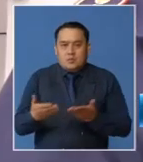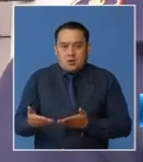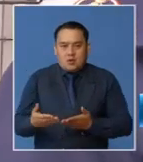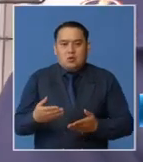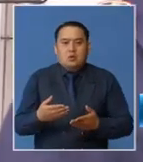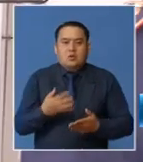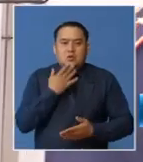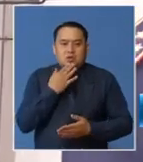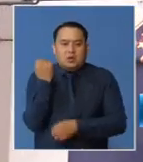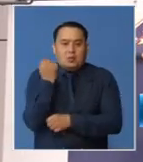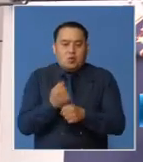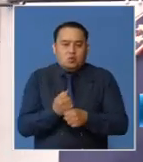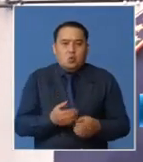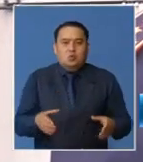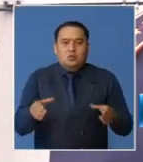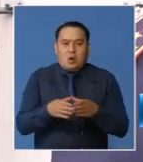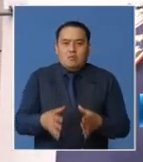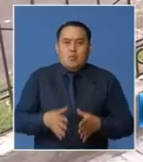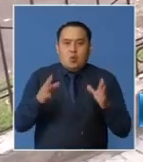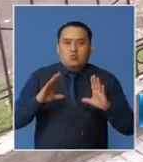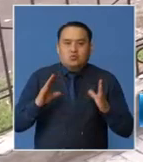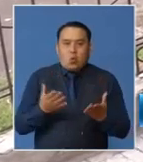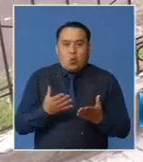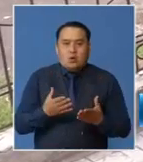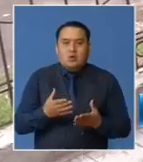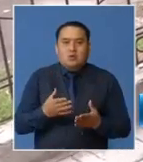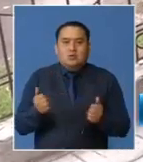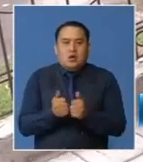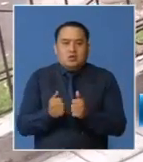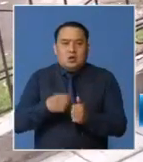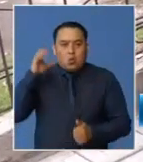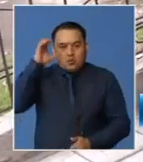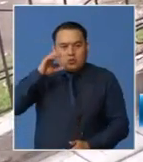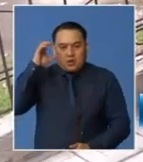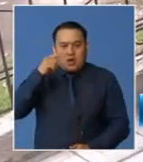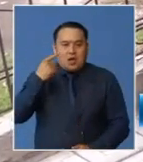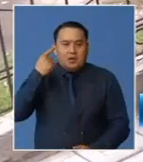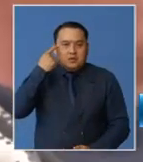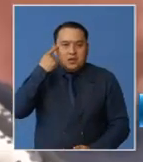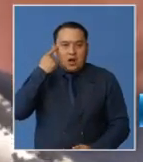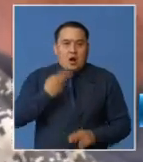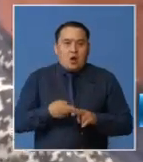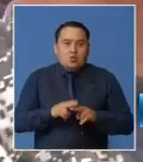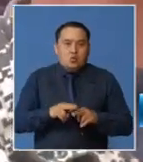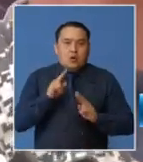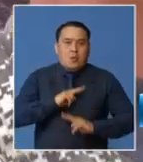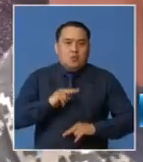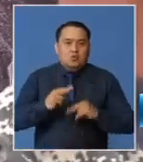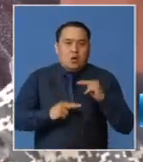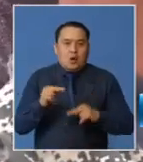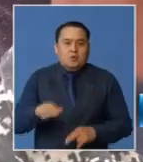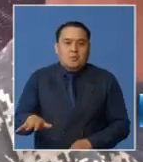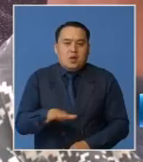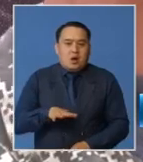эту иностранную рабочую силу. В большинстве случаев нелегалы – это граждане соседнего Узбекистана и Кыргызстана, которые в основном работают на